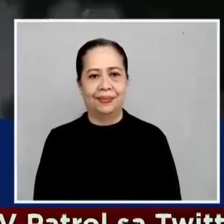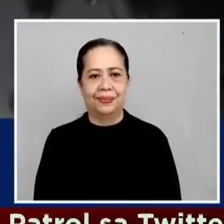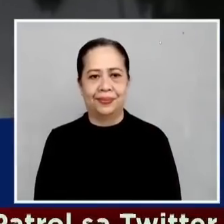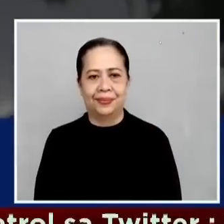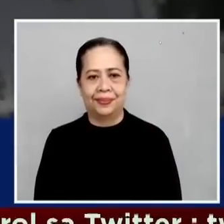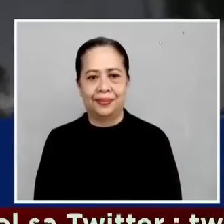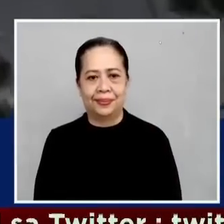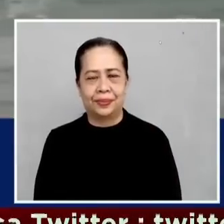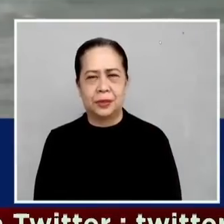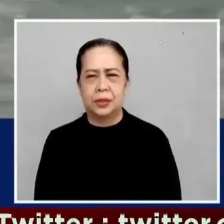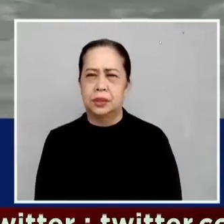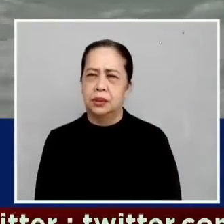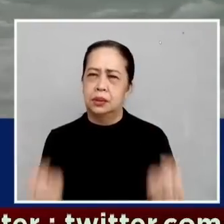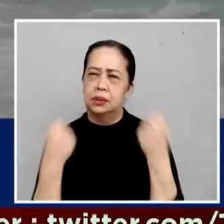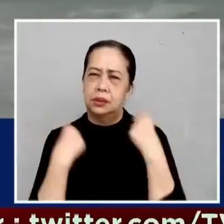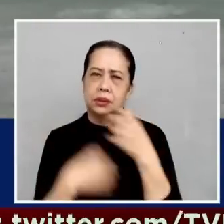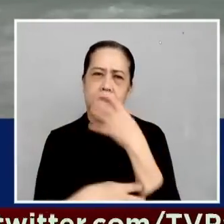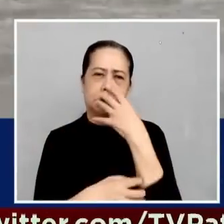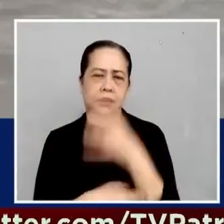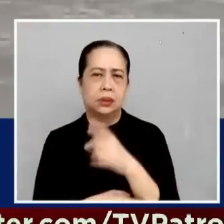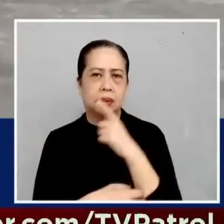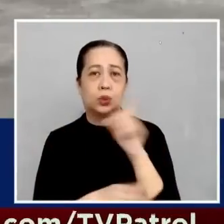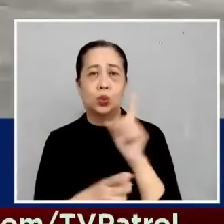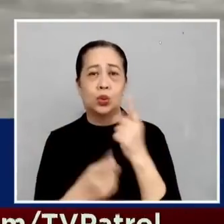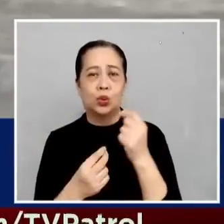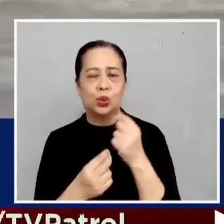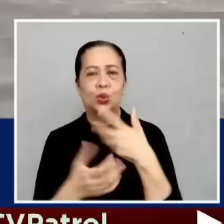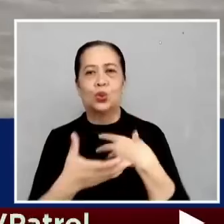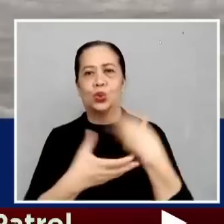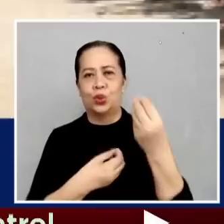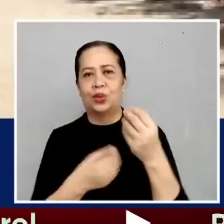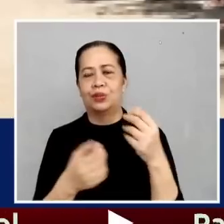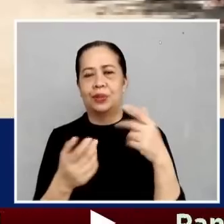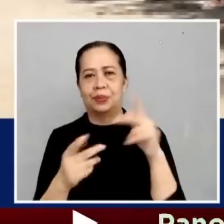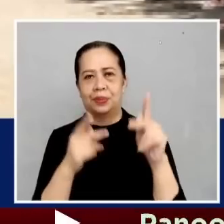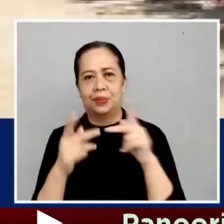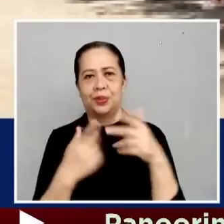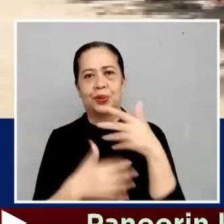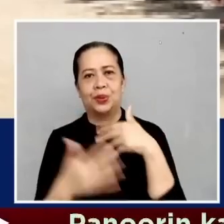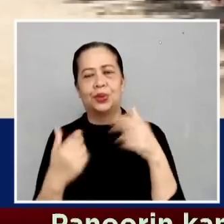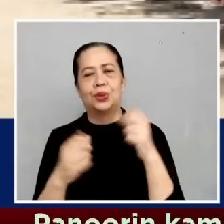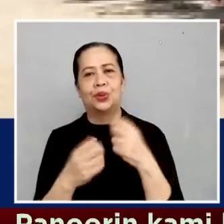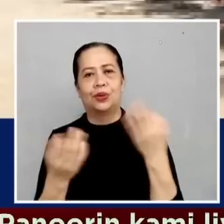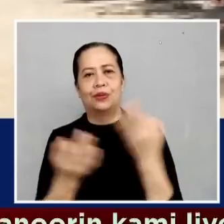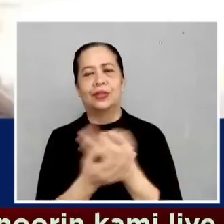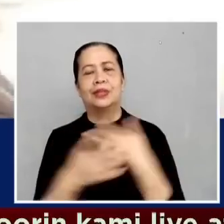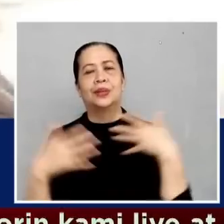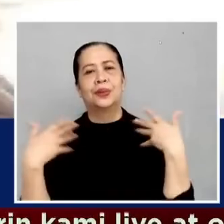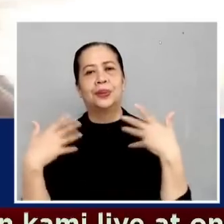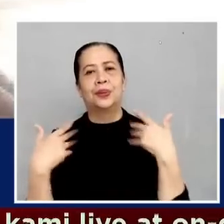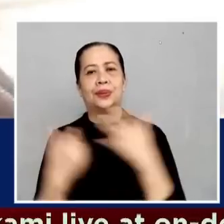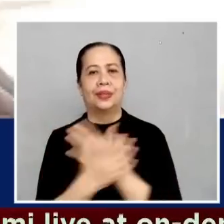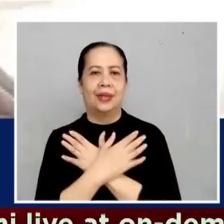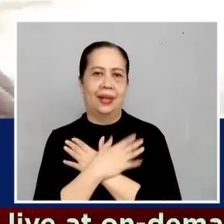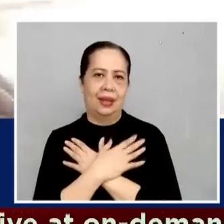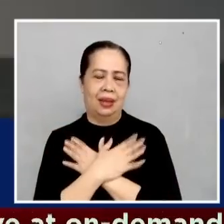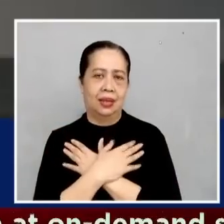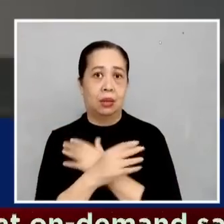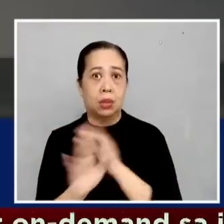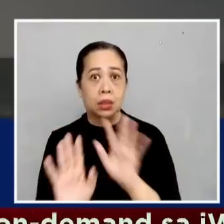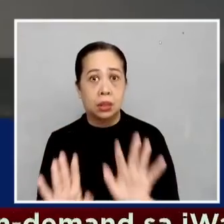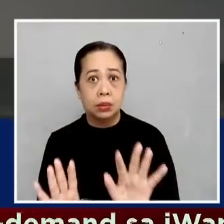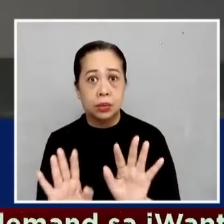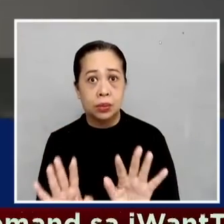Sa tindi ng init, outing ang bonding ng karamihan para mapreskuhan at makapag-relax. Pero hinay-hinay